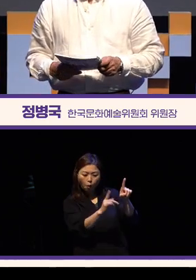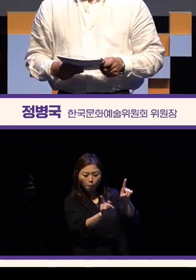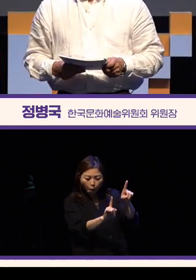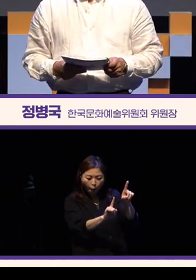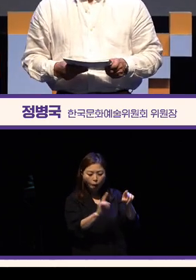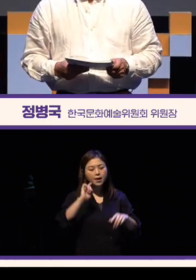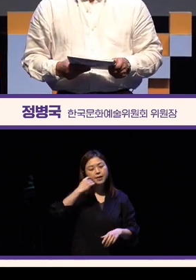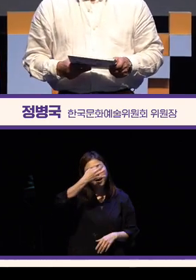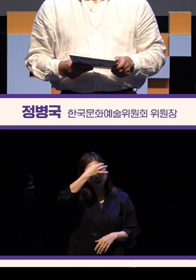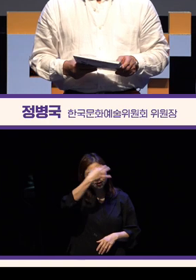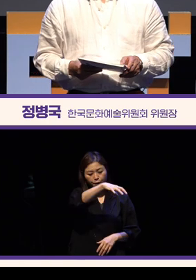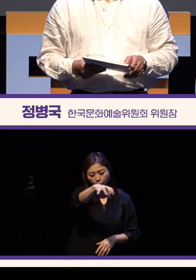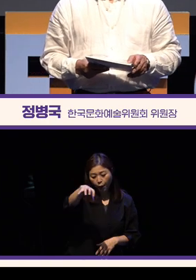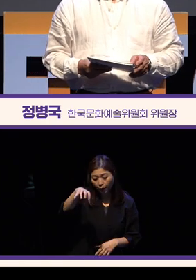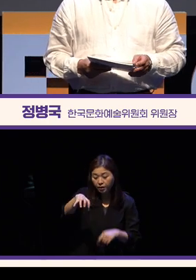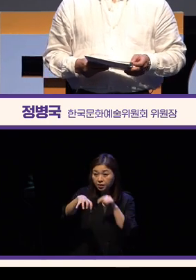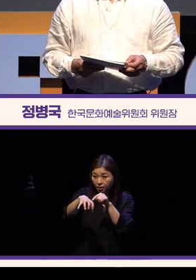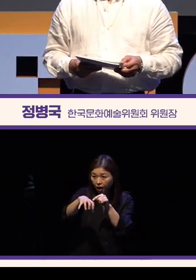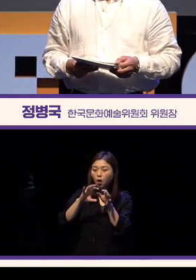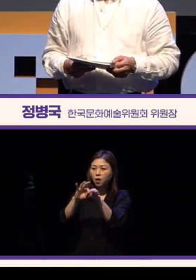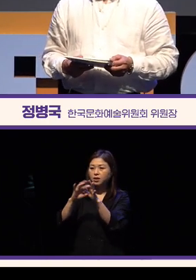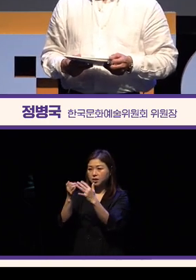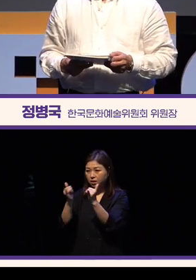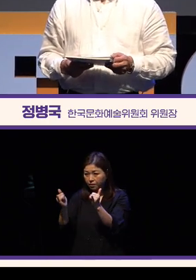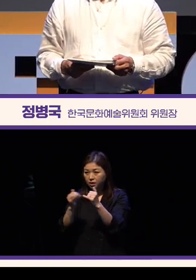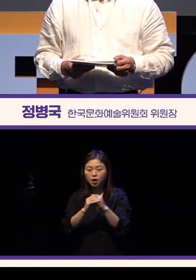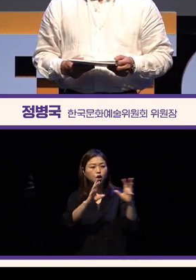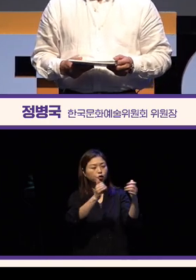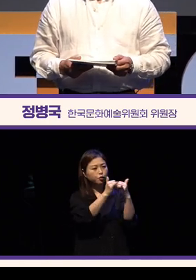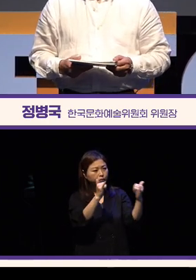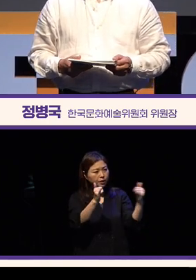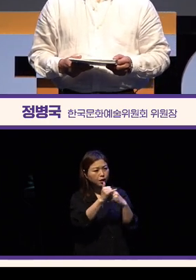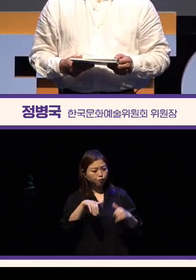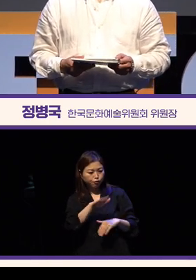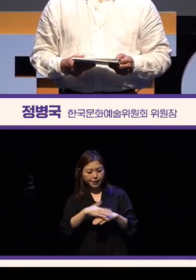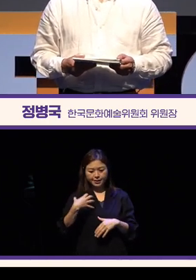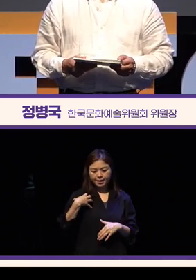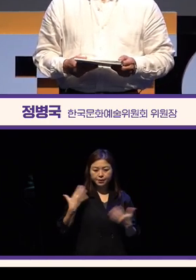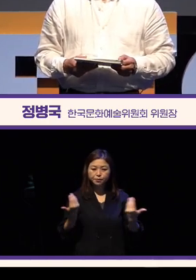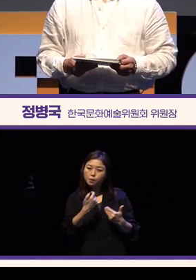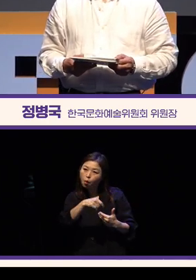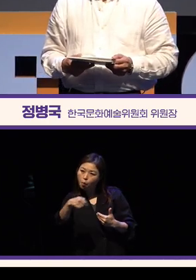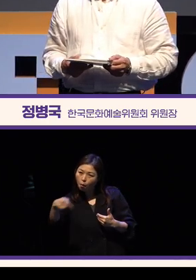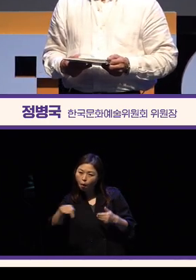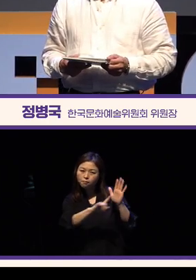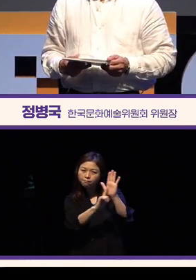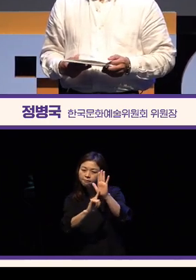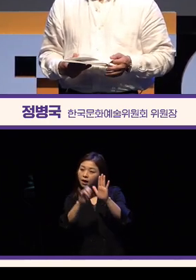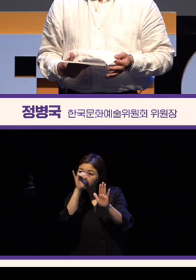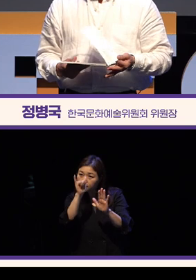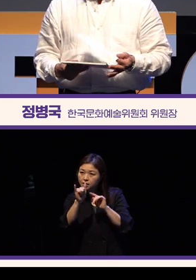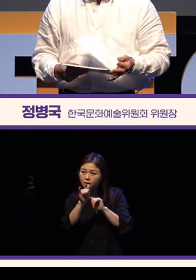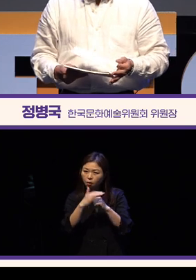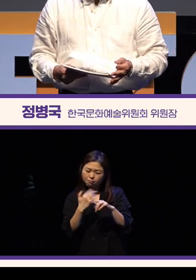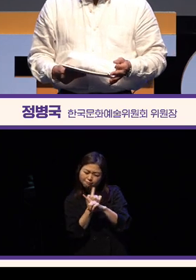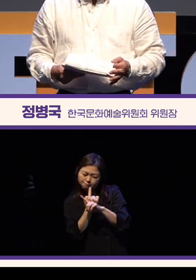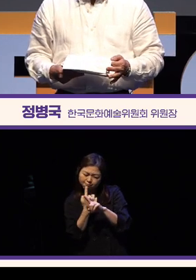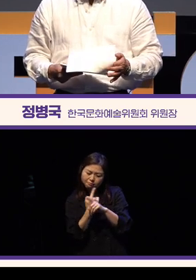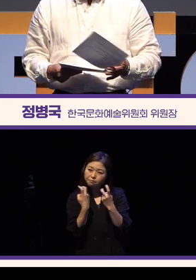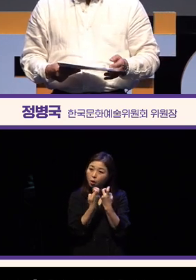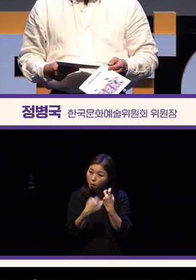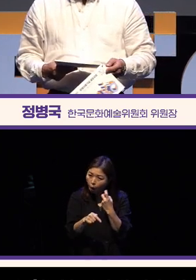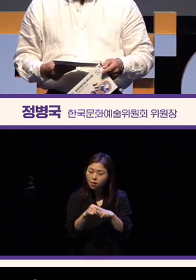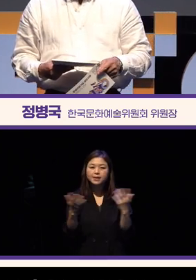국민에게 우리의 업무를 알리고 개선사항을 들어보기 위한 현장 업무보고를 하자는 것이었습니다.